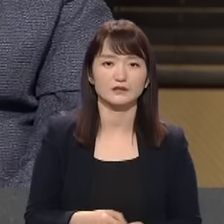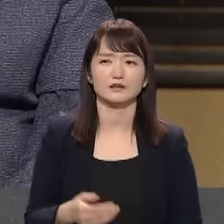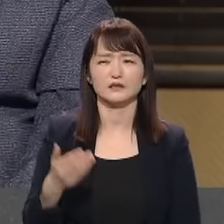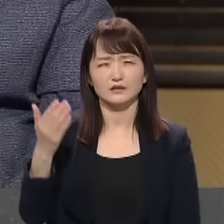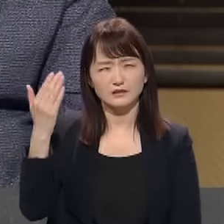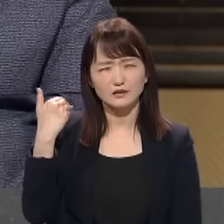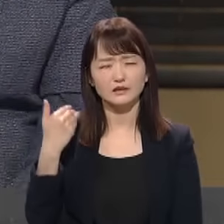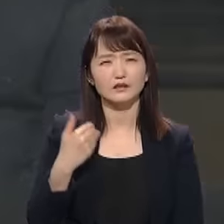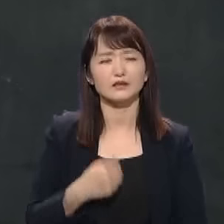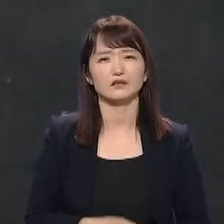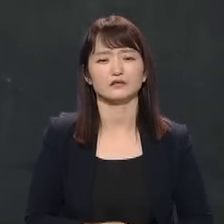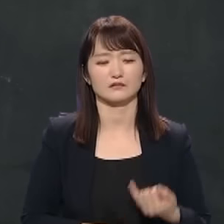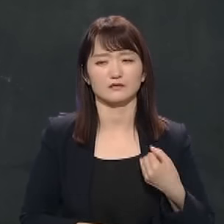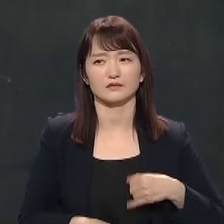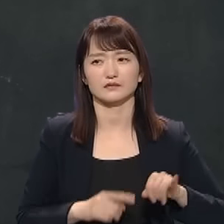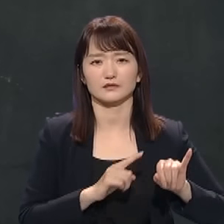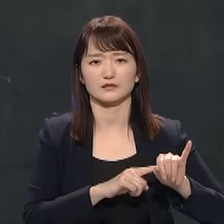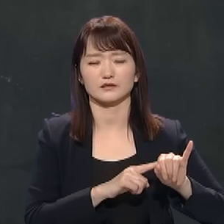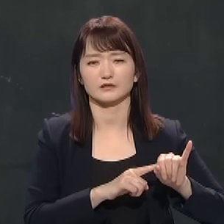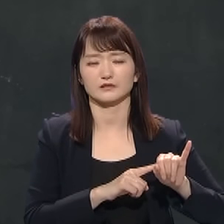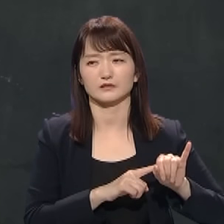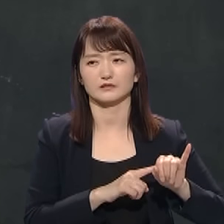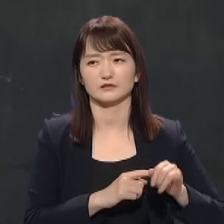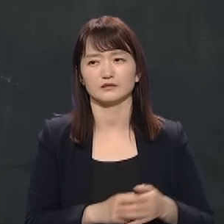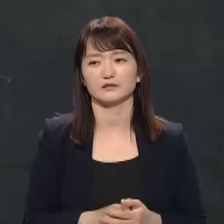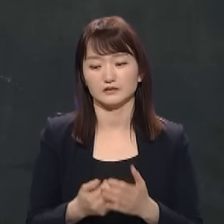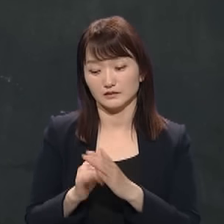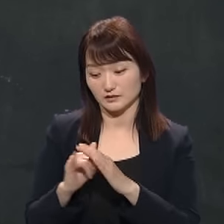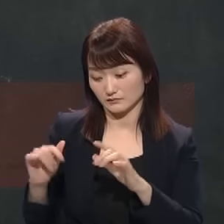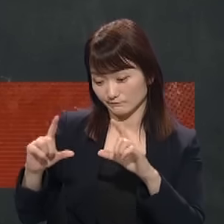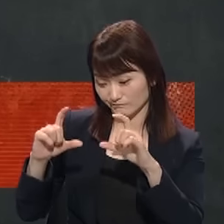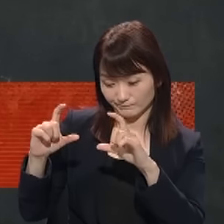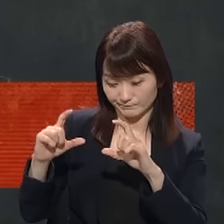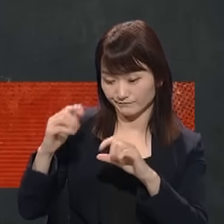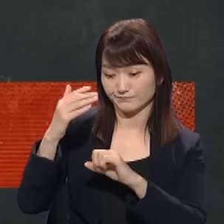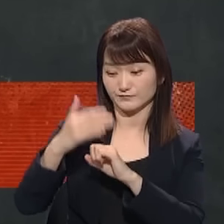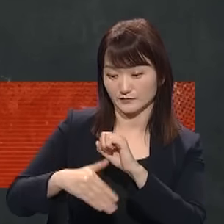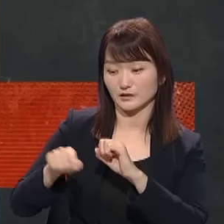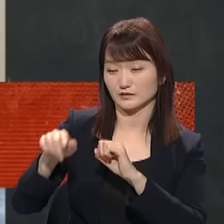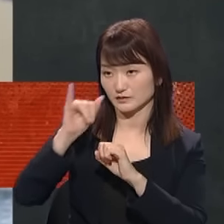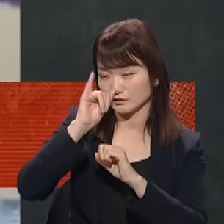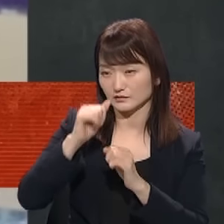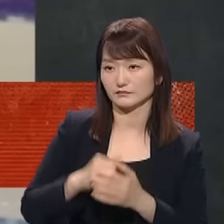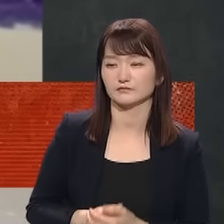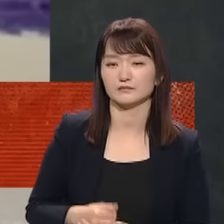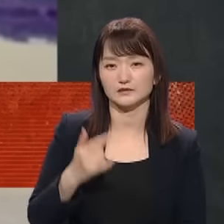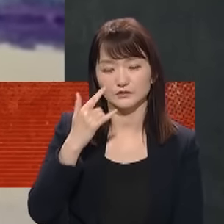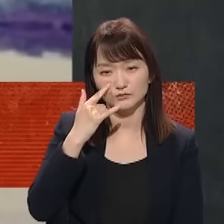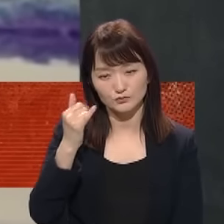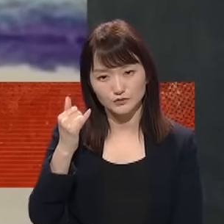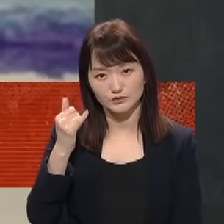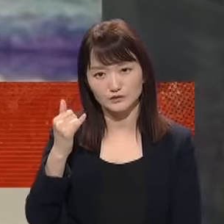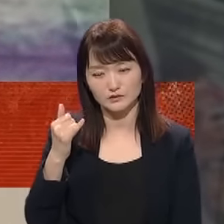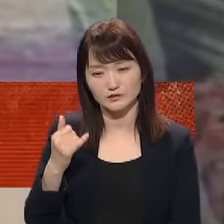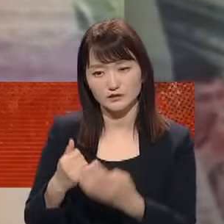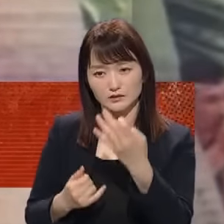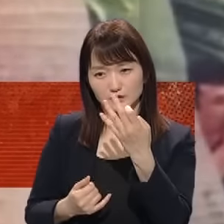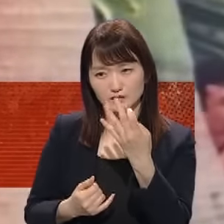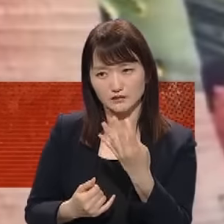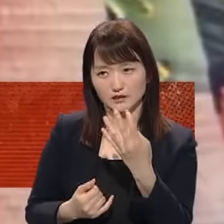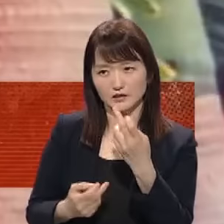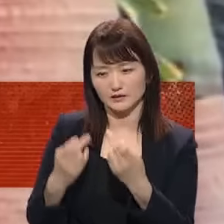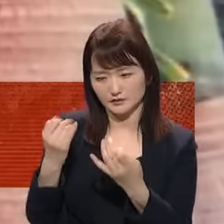제보자가 아무래도 이제 그동안에 오래 살았으니까 가족들끼리 찍은 사진이 있지 않겠습니까? 예. 부모님하고 사남매가 함께 찍은 그